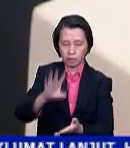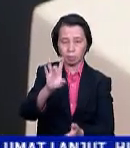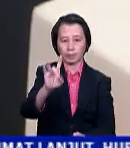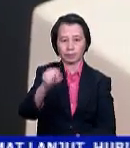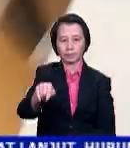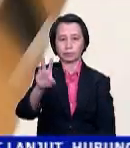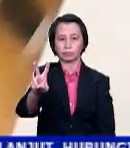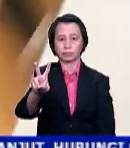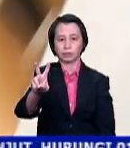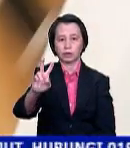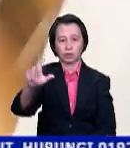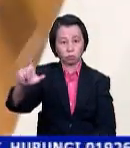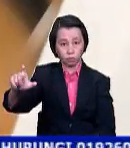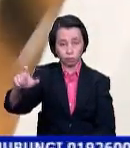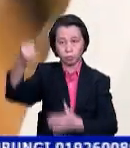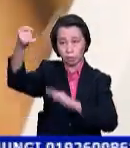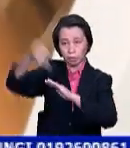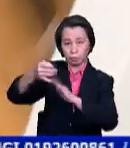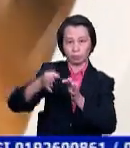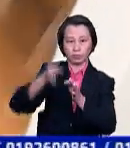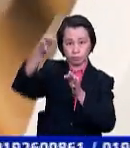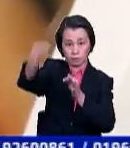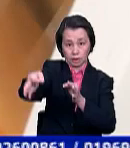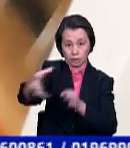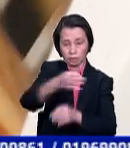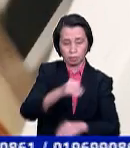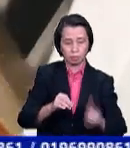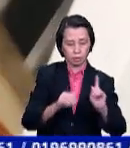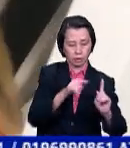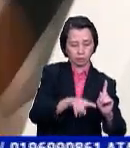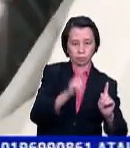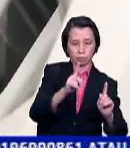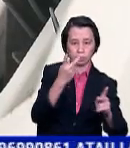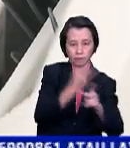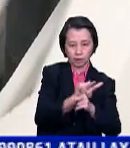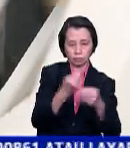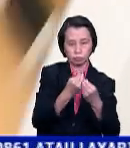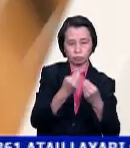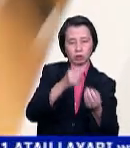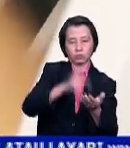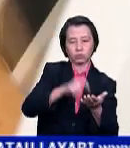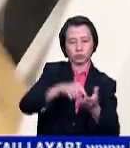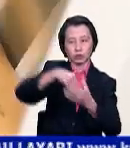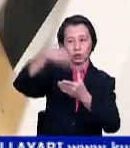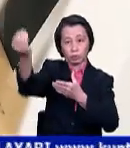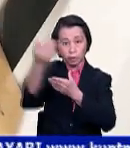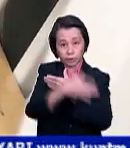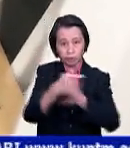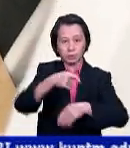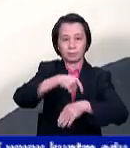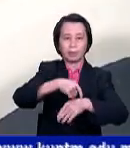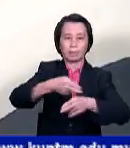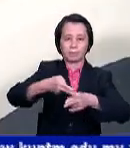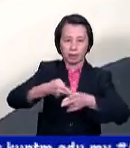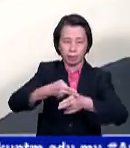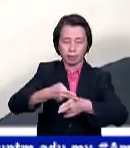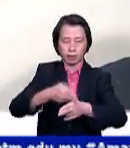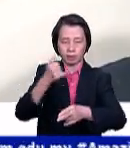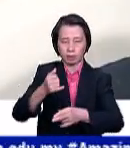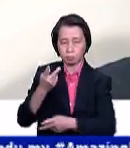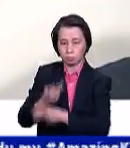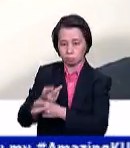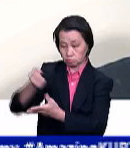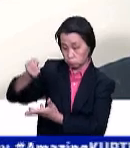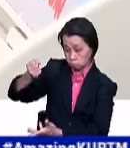8.2 bulan import tertangguh dan 1.1 kali jumlah hutang luar negeri jangka pendek. Komponen utama